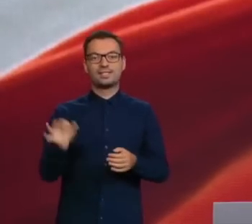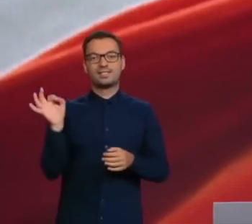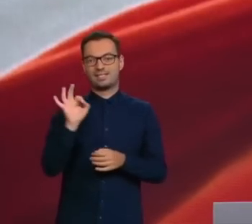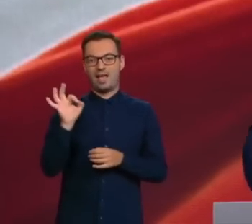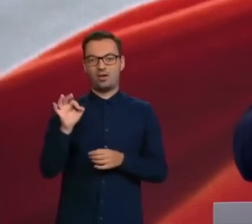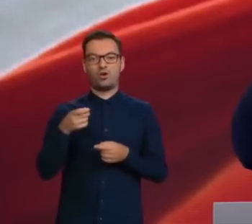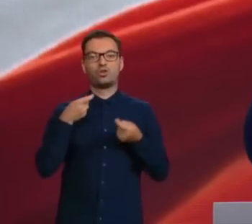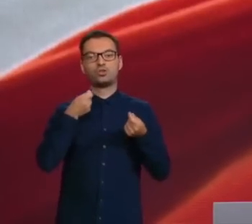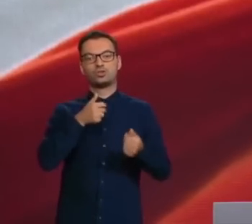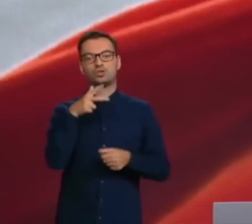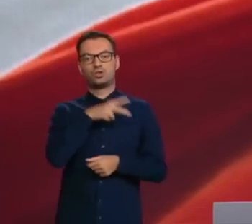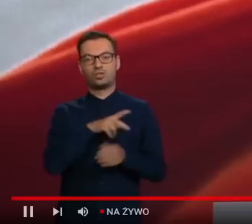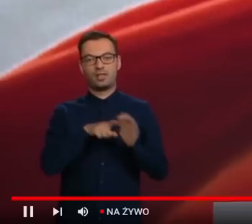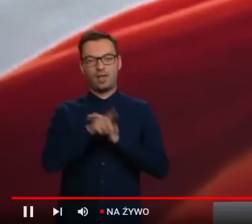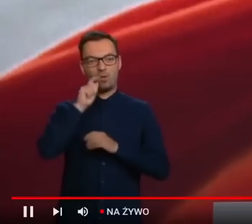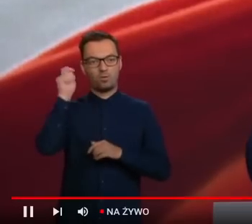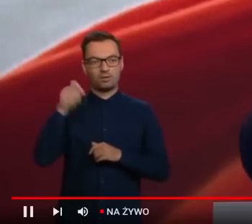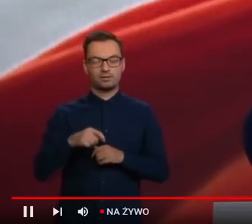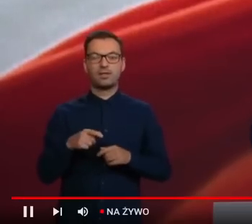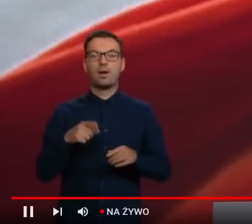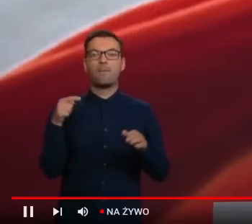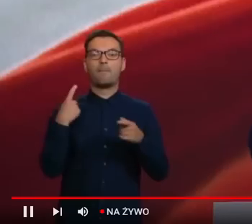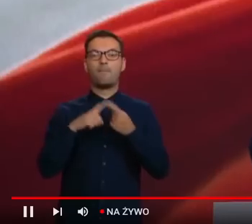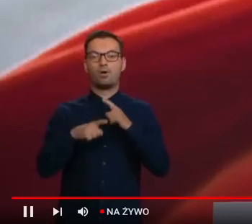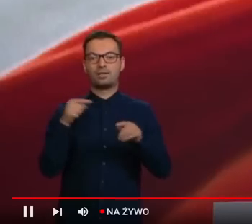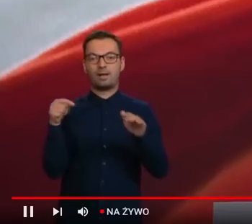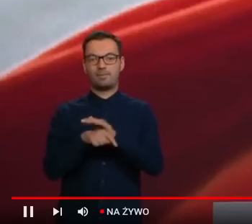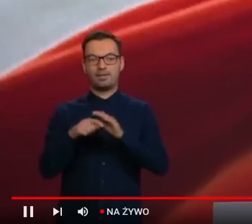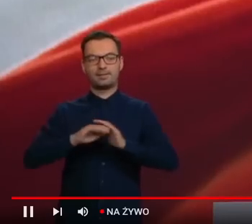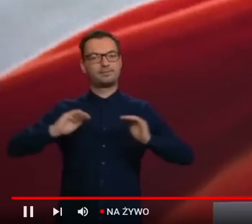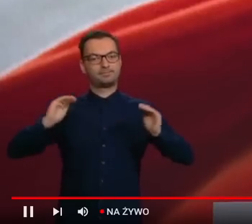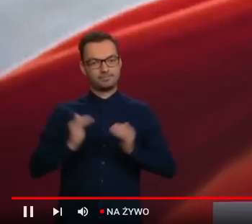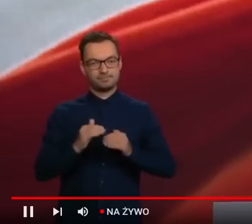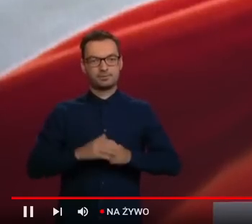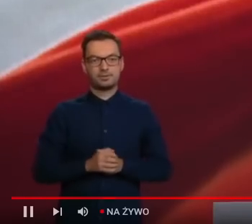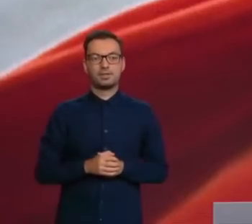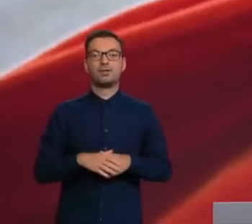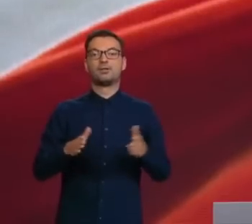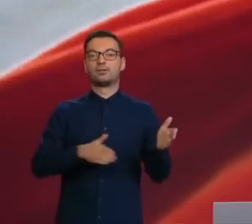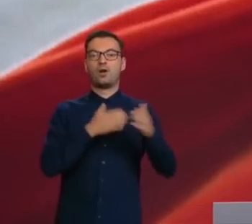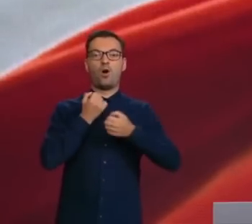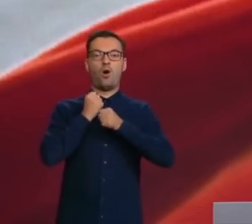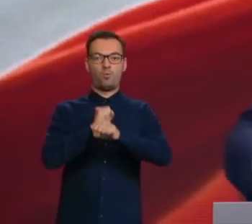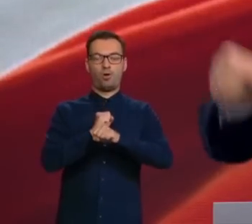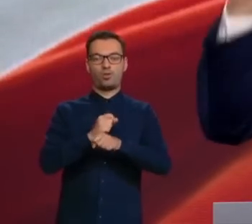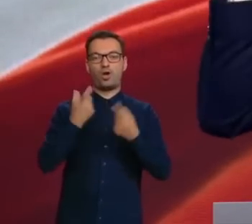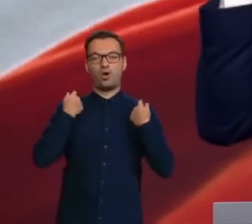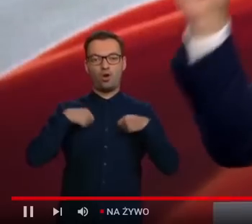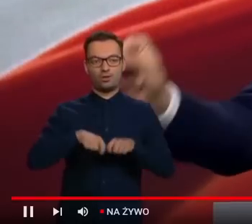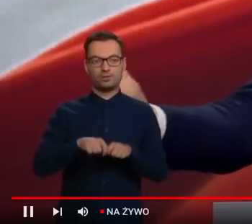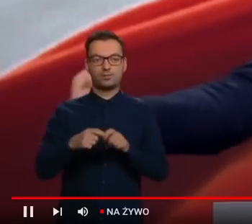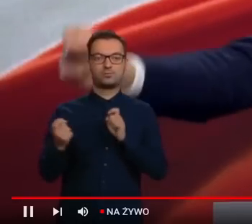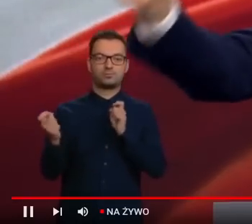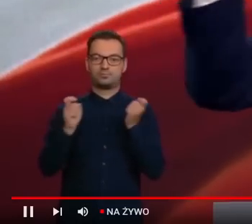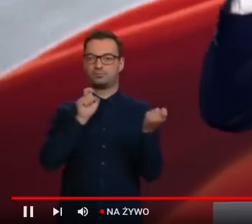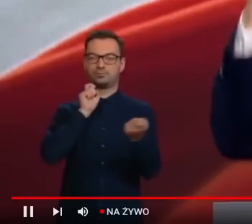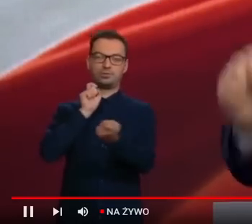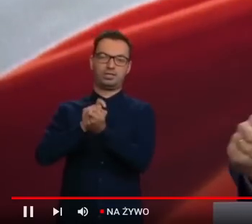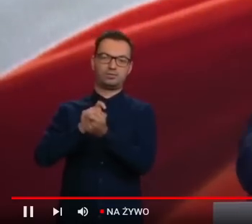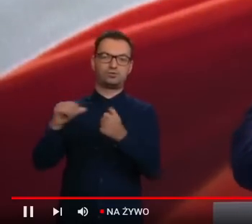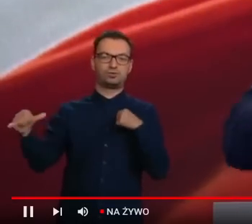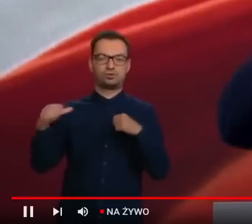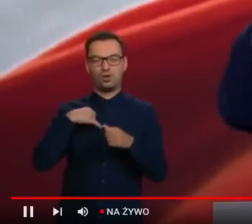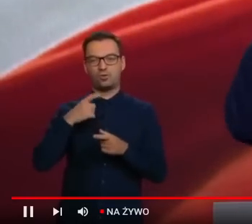dla ukraińców, w polityce imigracyjnej. Chcę się w to wierzyć, ale jak będzie? Obronę rolników przed biurokratami z polskiego rządu